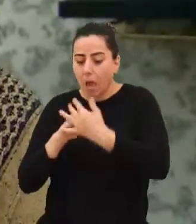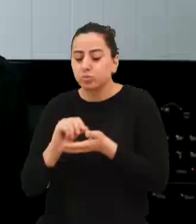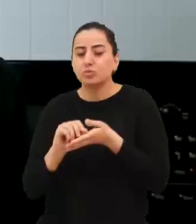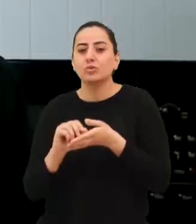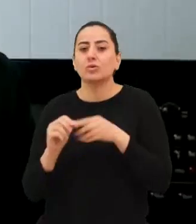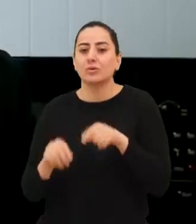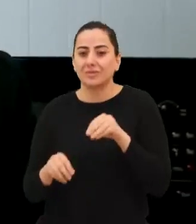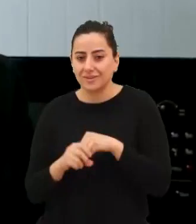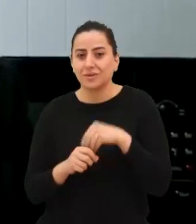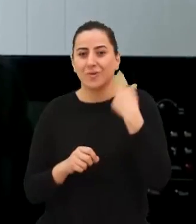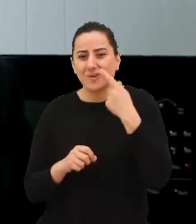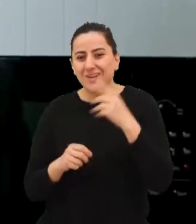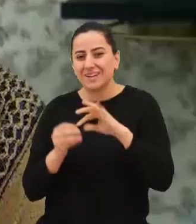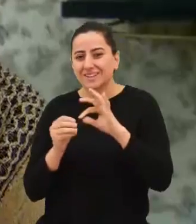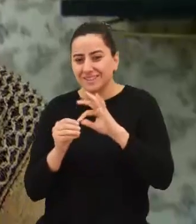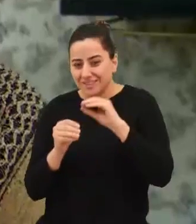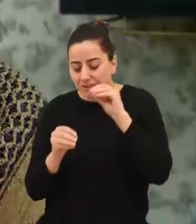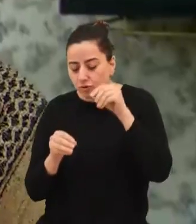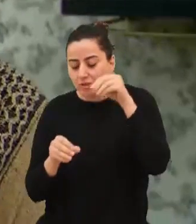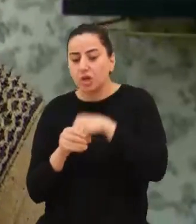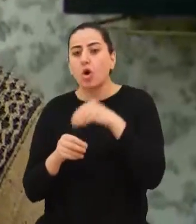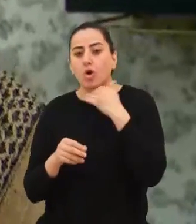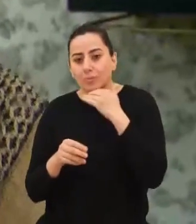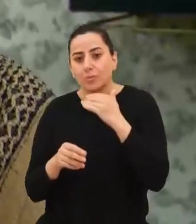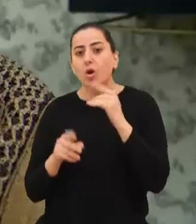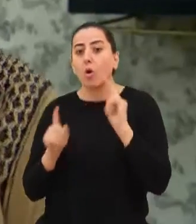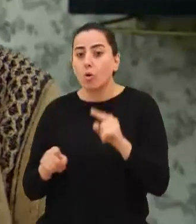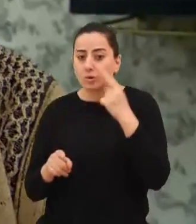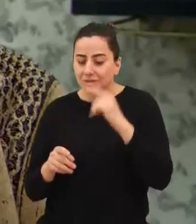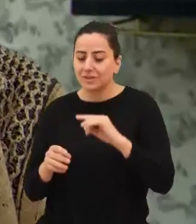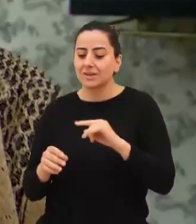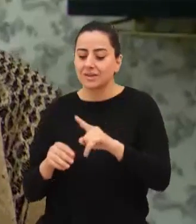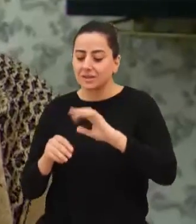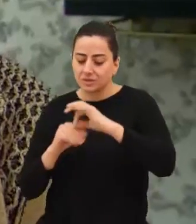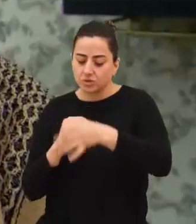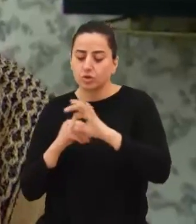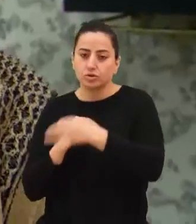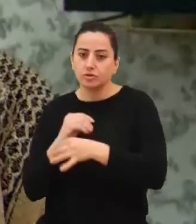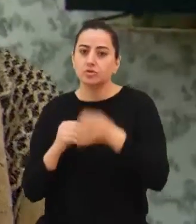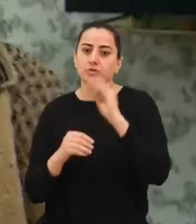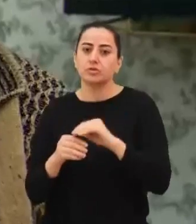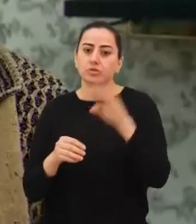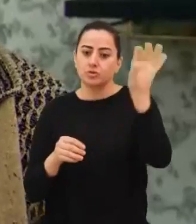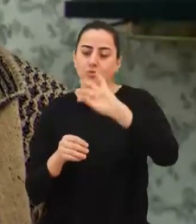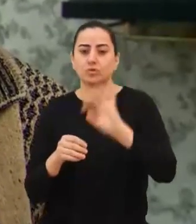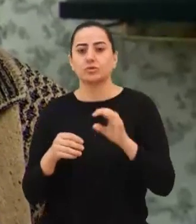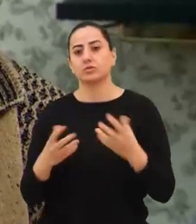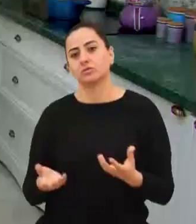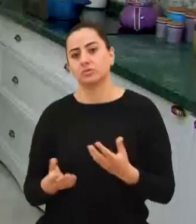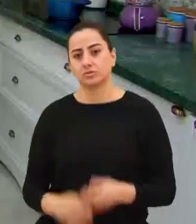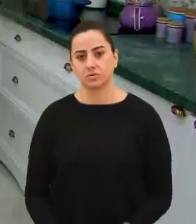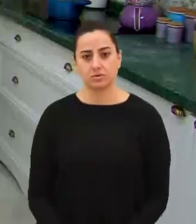şey yani o. O yüzden kabuğundan içeri tuz geçmiyor. O yüzden siz yerken, o kabuklarını soyarken üstüne tuz atmanız